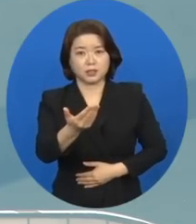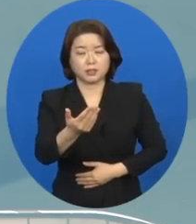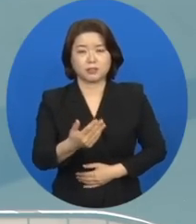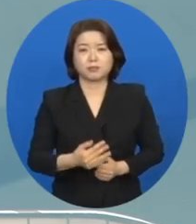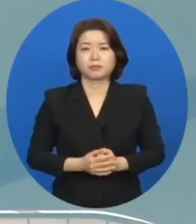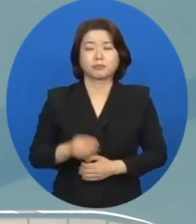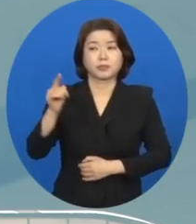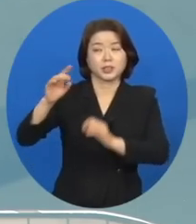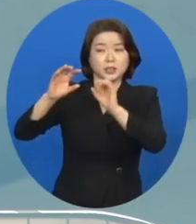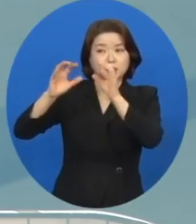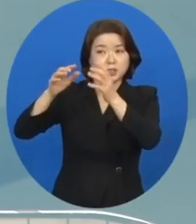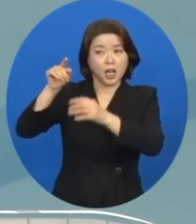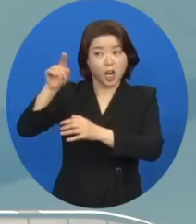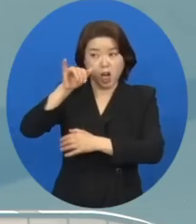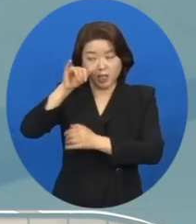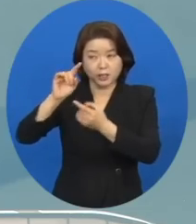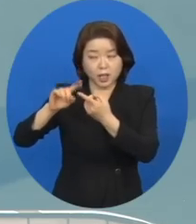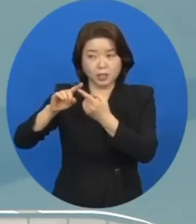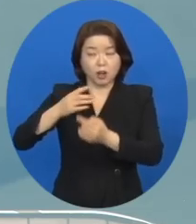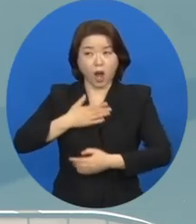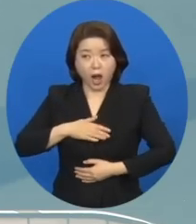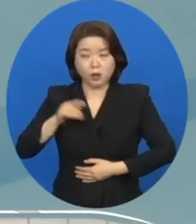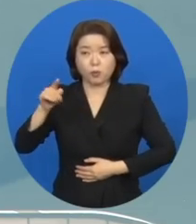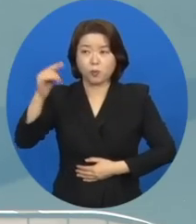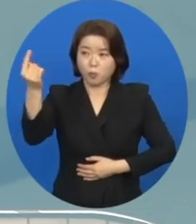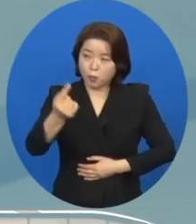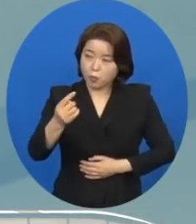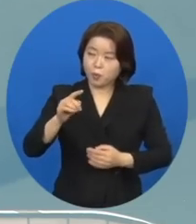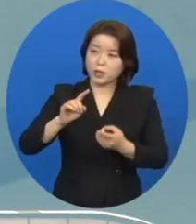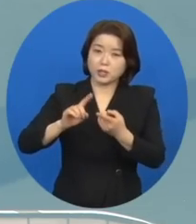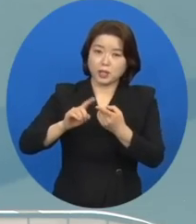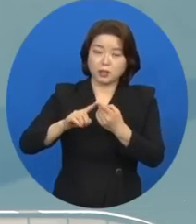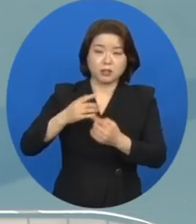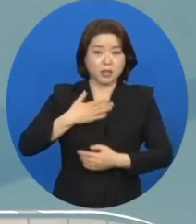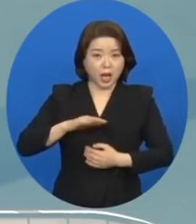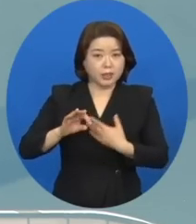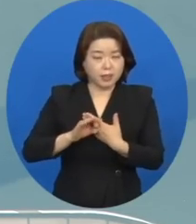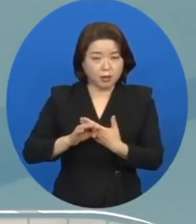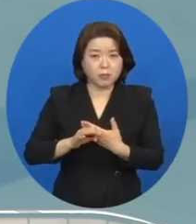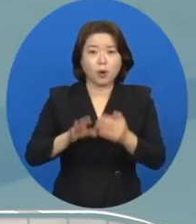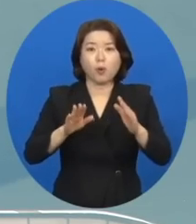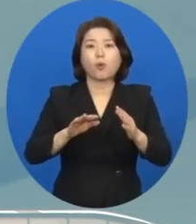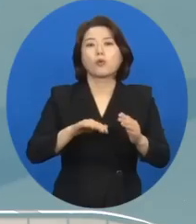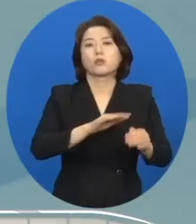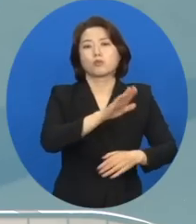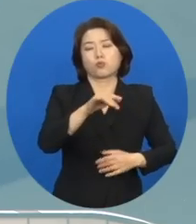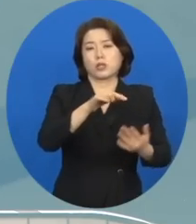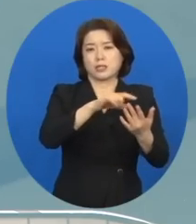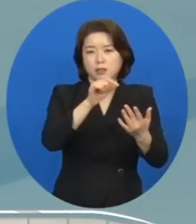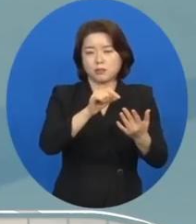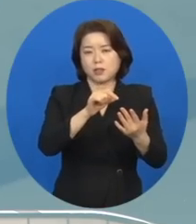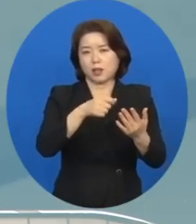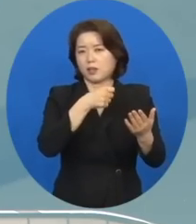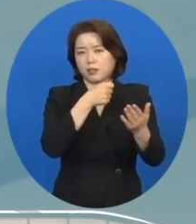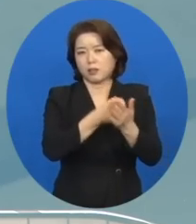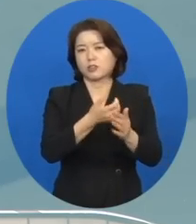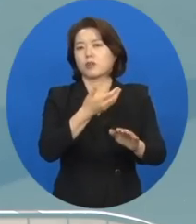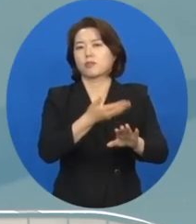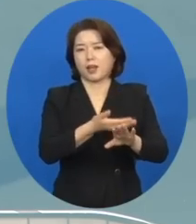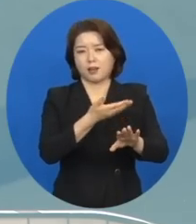그 나라가 있다는 것을 알고 오고 있다는 것을 안다면 오늘 우리의 선택과 결정은 달라질 수밖에